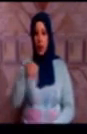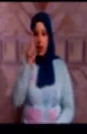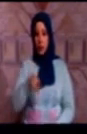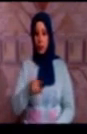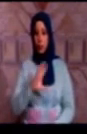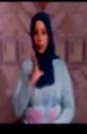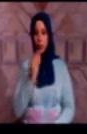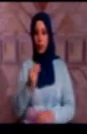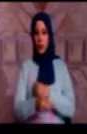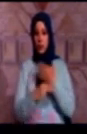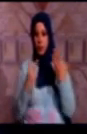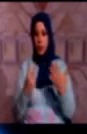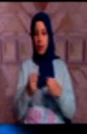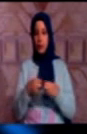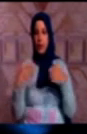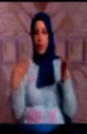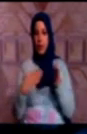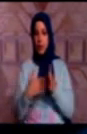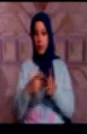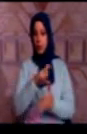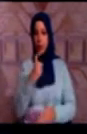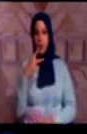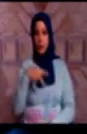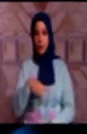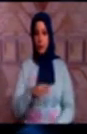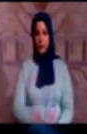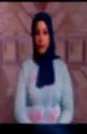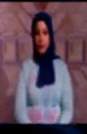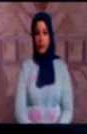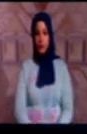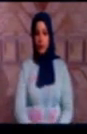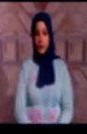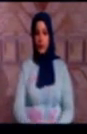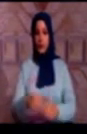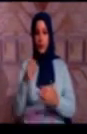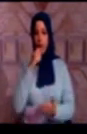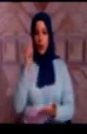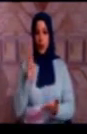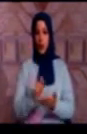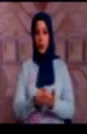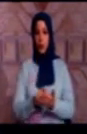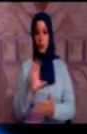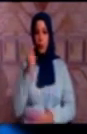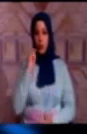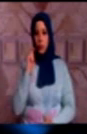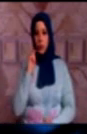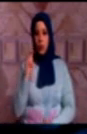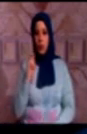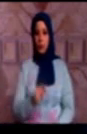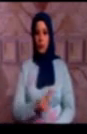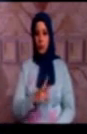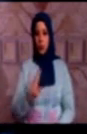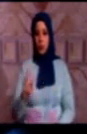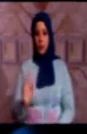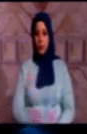وحتى نهايه شهر يعني اغسطس وده طبعا ده قرار متروك لكل وزاره الوزاره